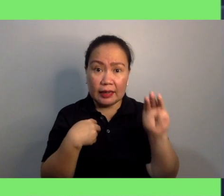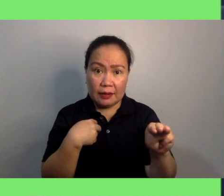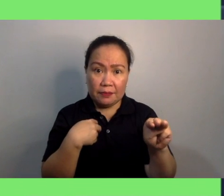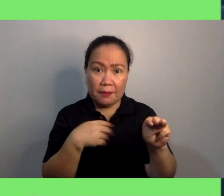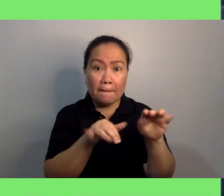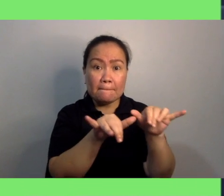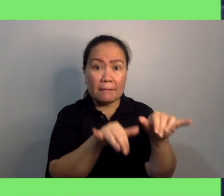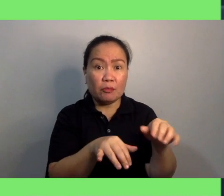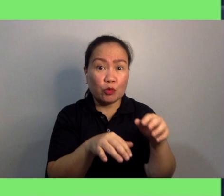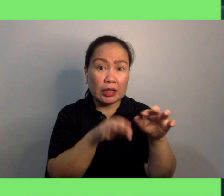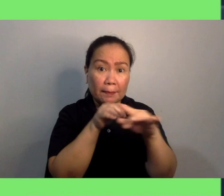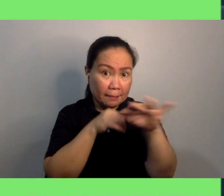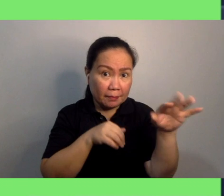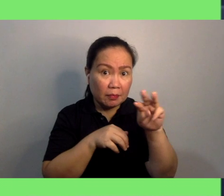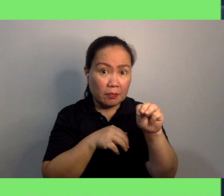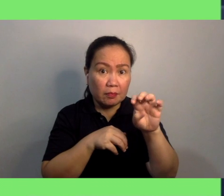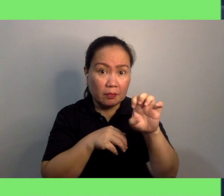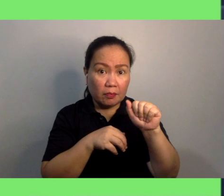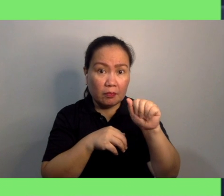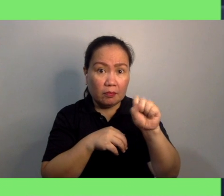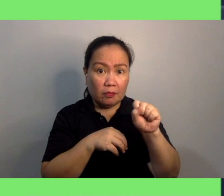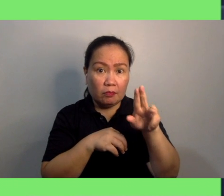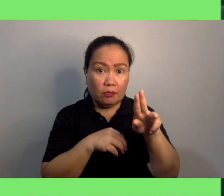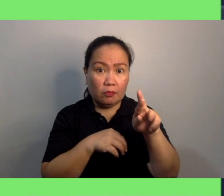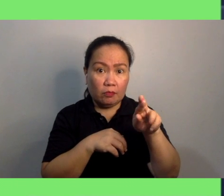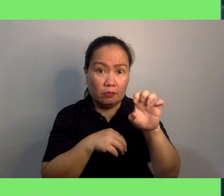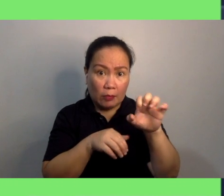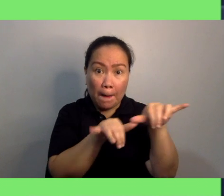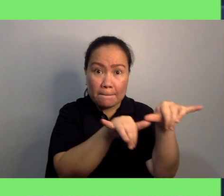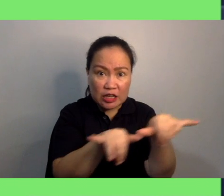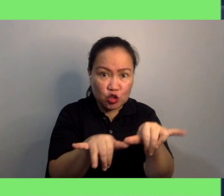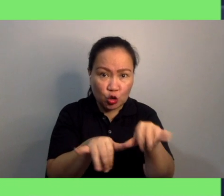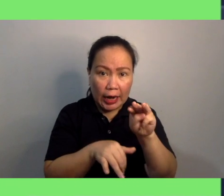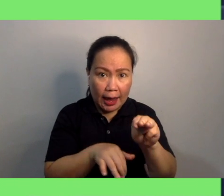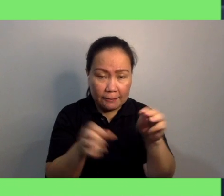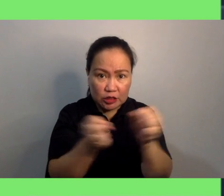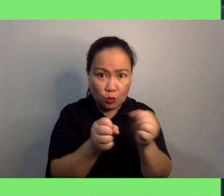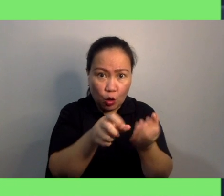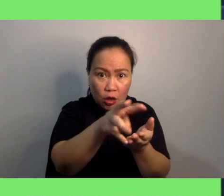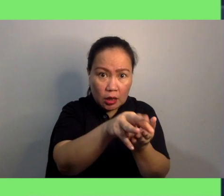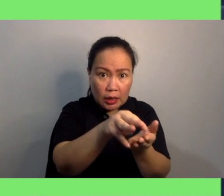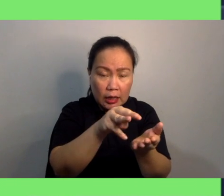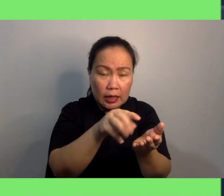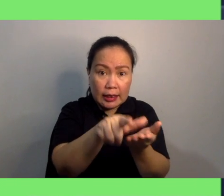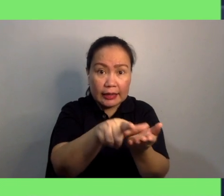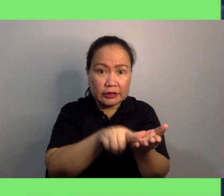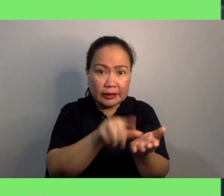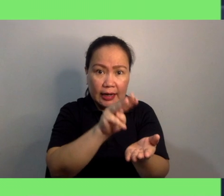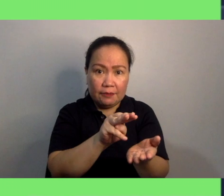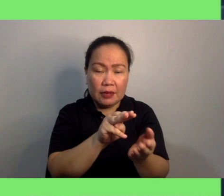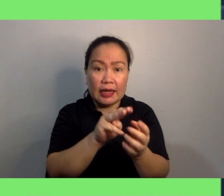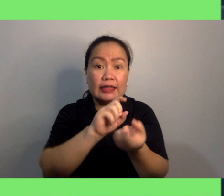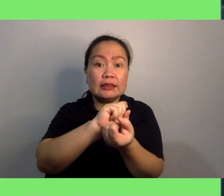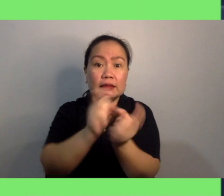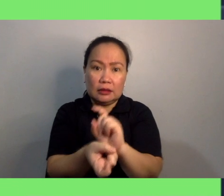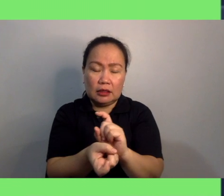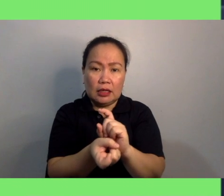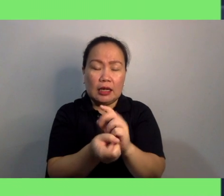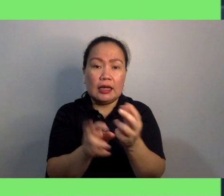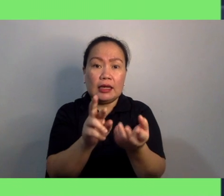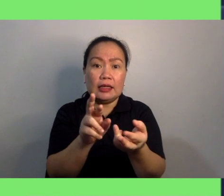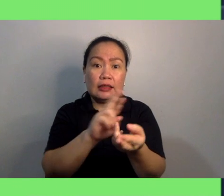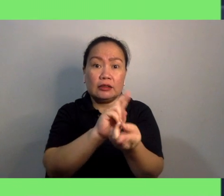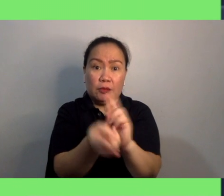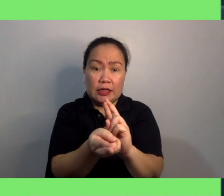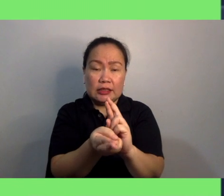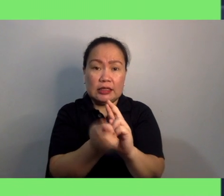measure of angle ABC, itong M, letter M na small, it replaces the degree symbol. So, wala